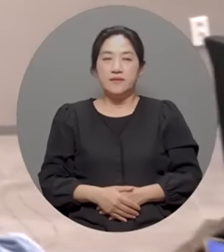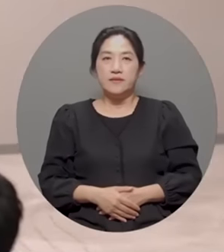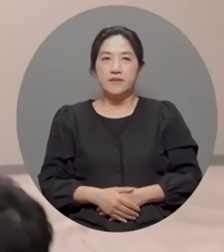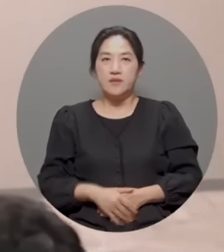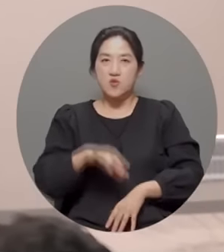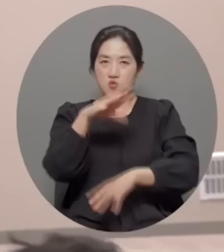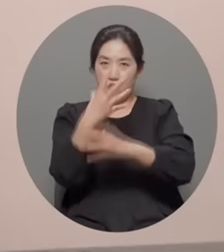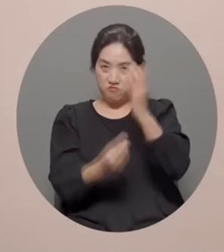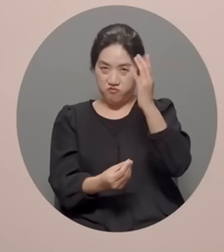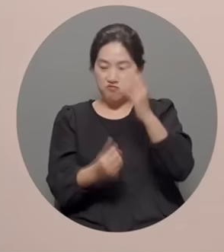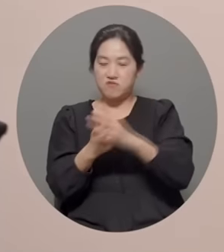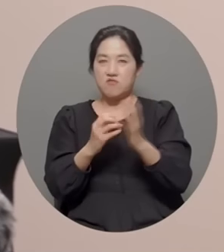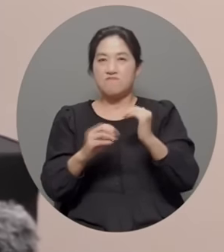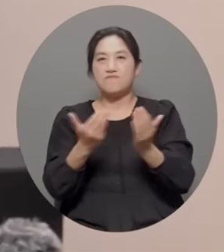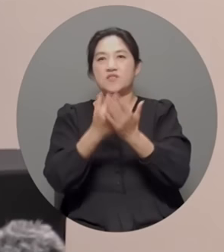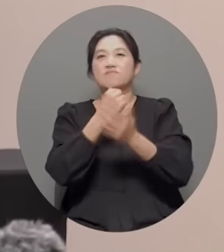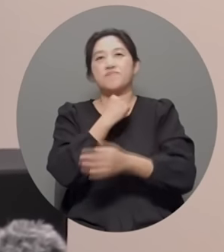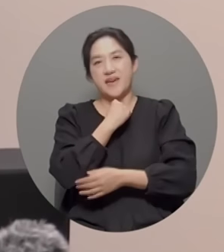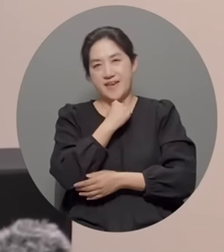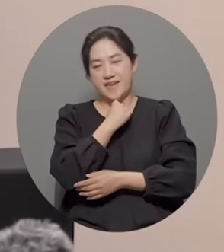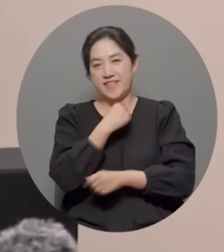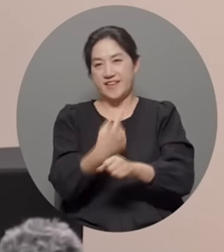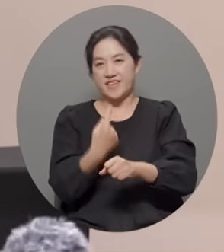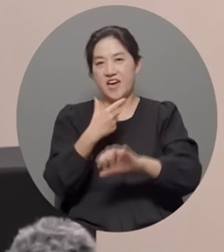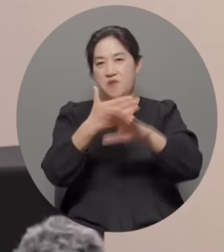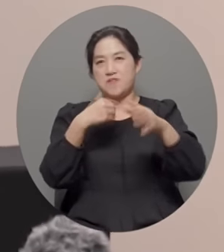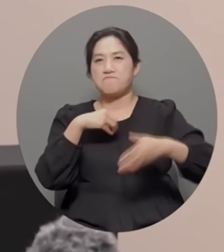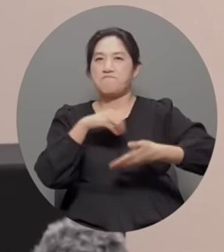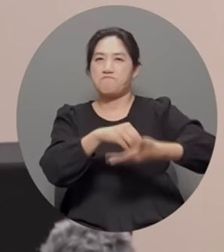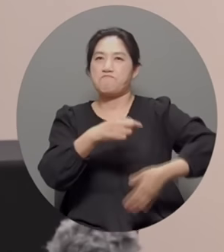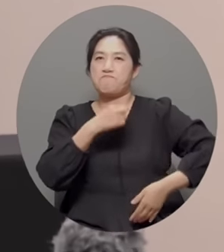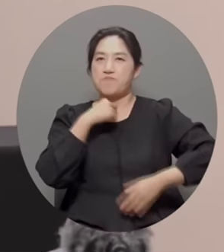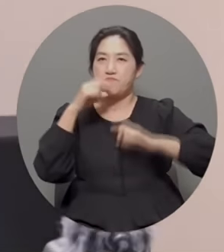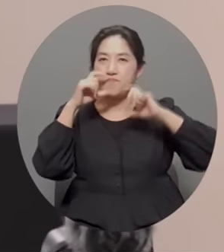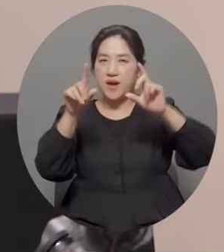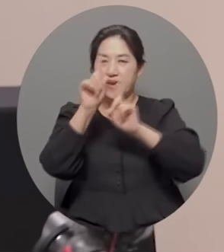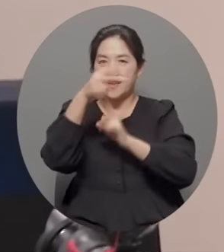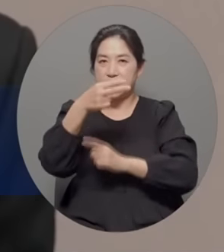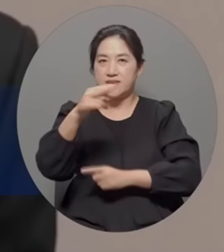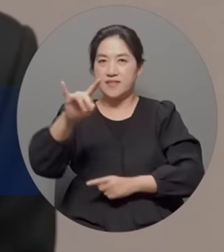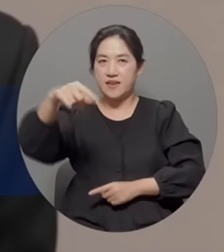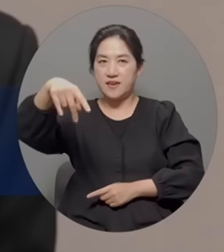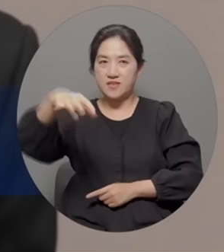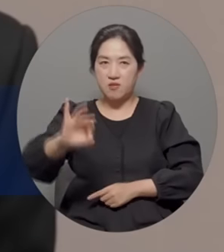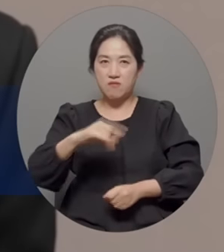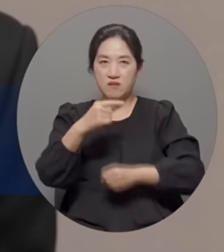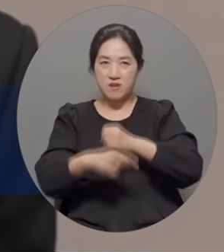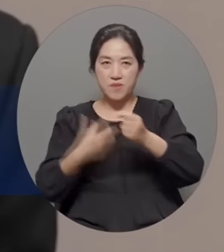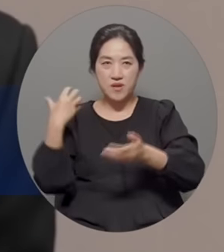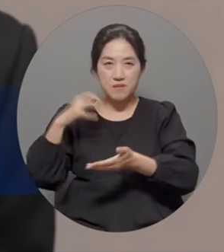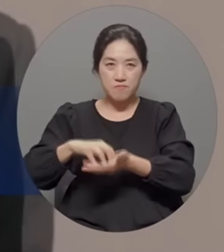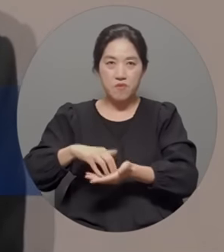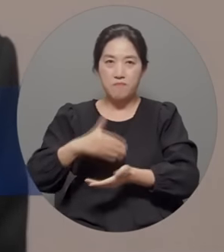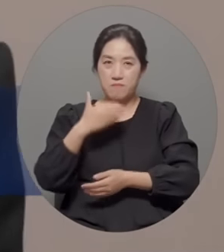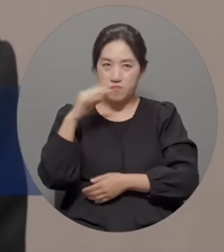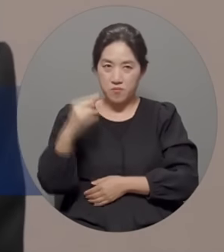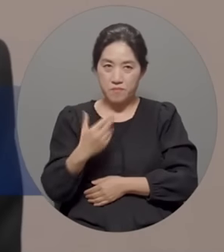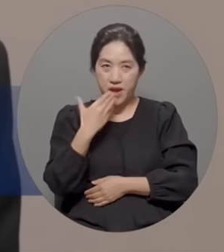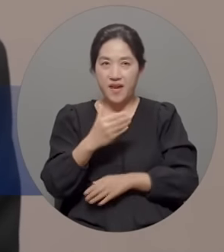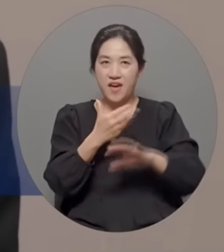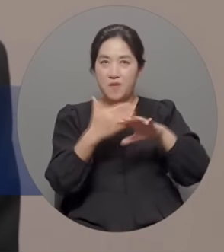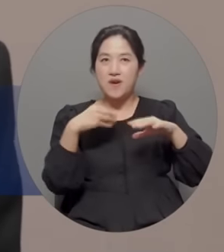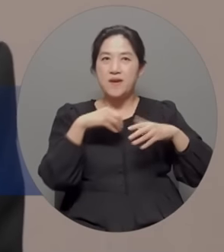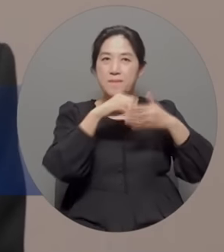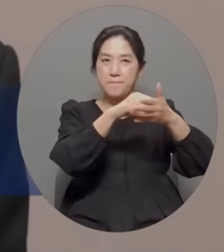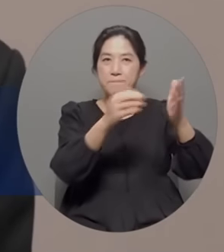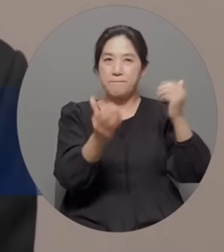농구 선수로 더 성장하고 싶다며 지난해 해외 진출을 선언했던 이대성. 1년 만에 출장을 할 가능성이 해외 진출했기